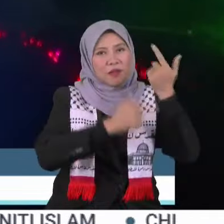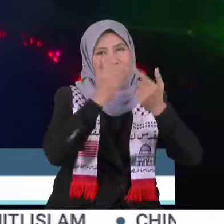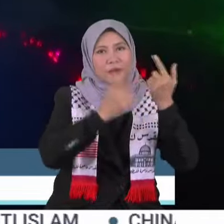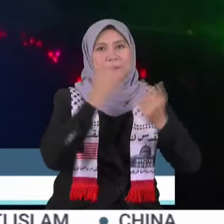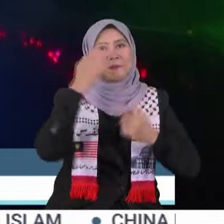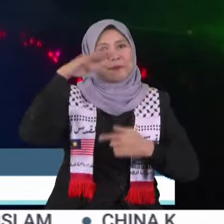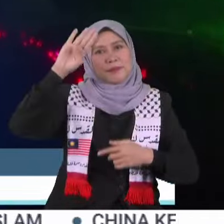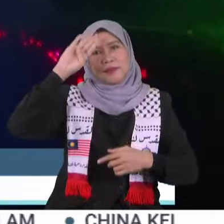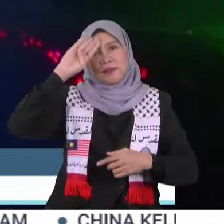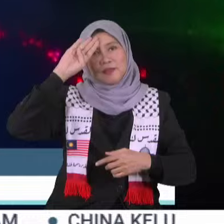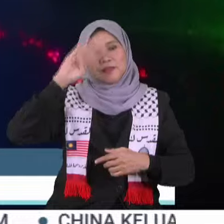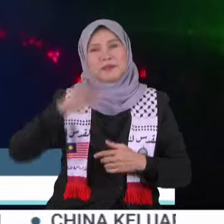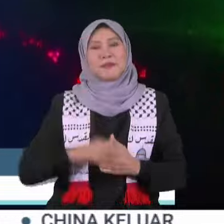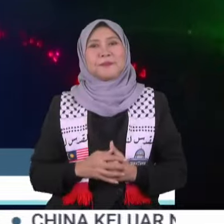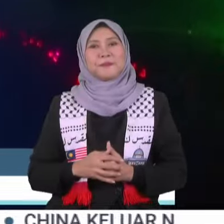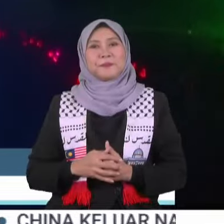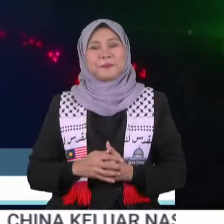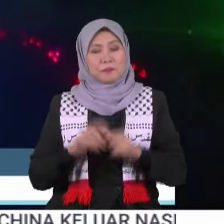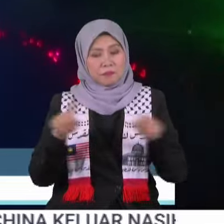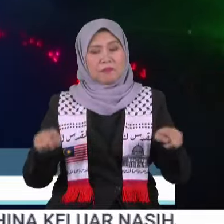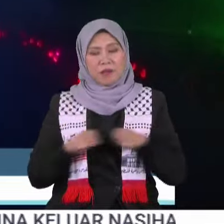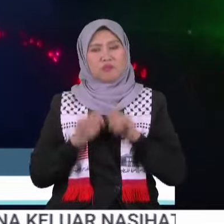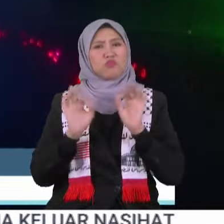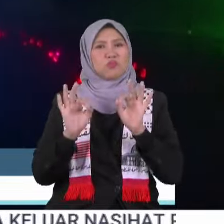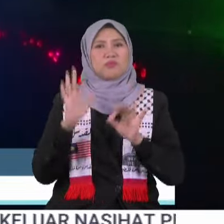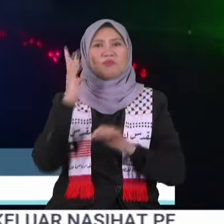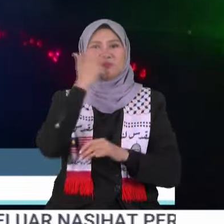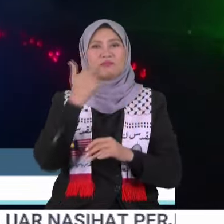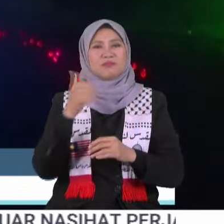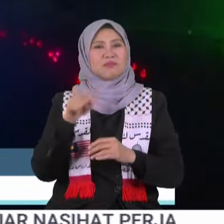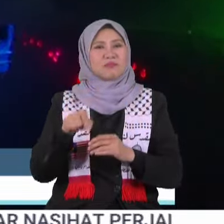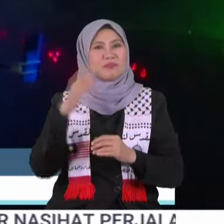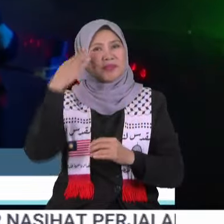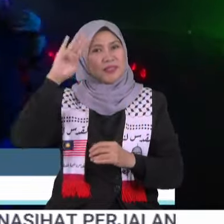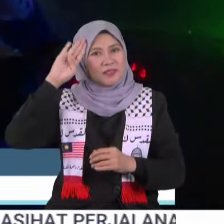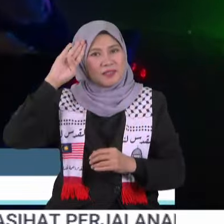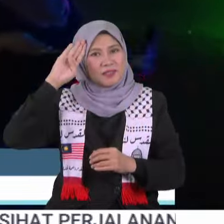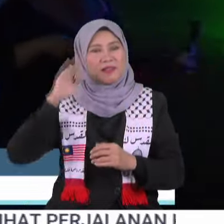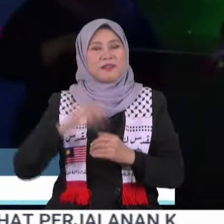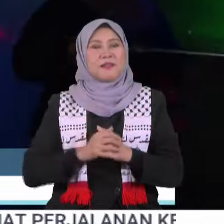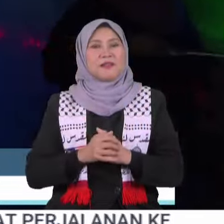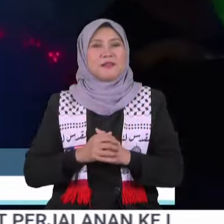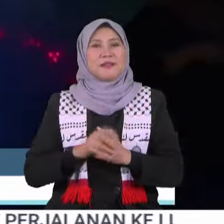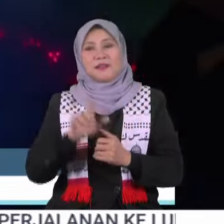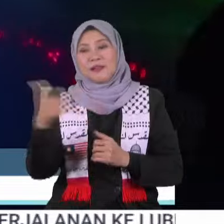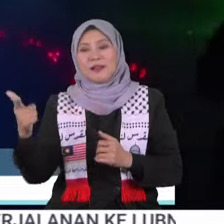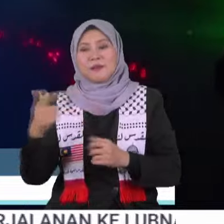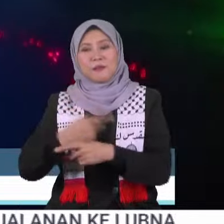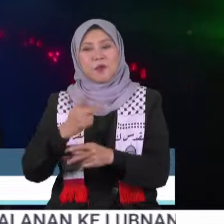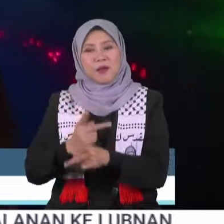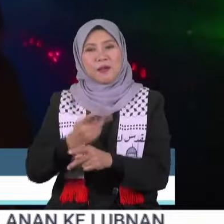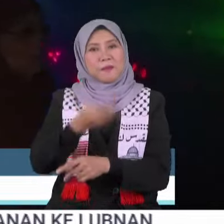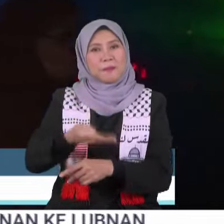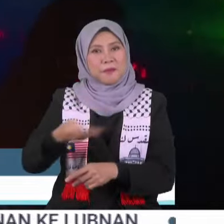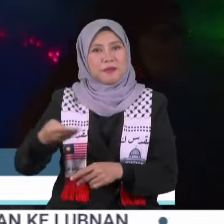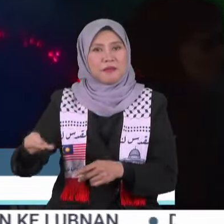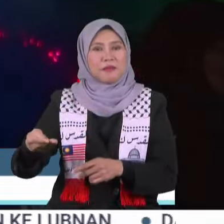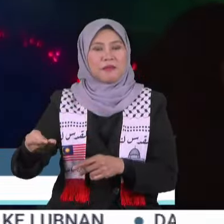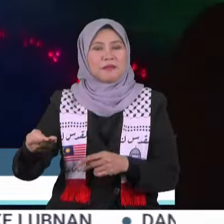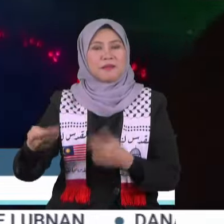sahaja tempat-tempat yang menarik di negeri Perlis ini, yang lain-lain di produk-produk JPS pun